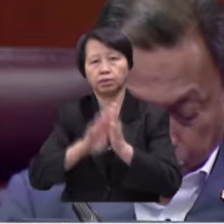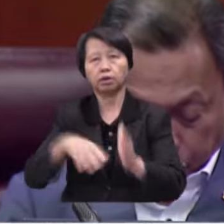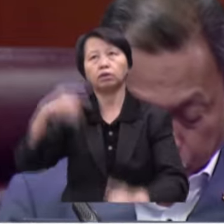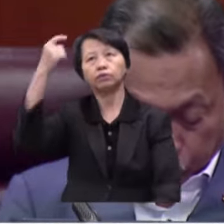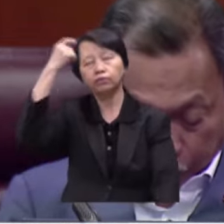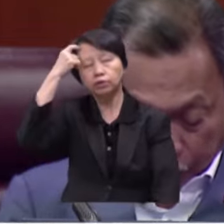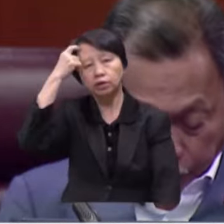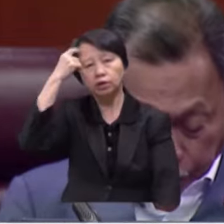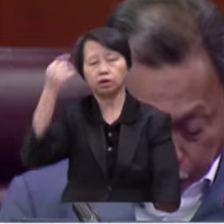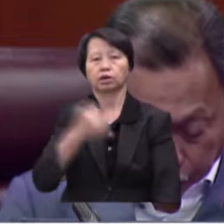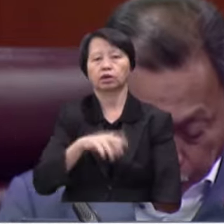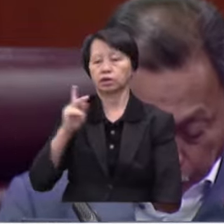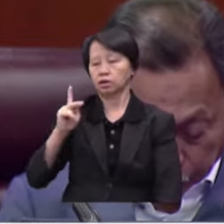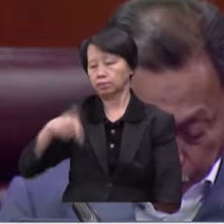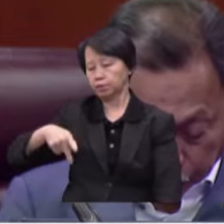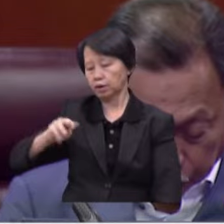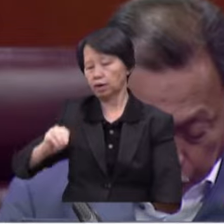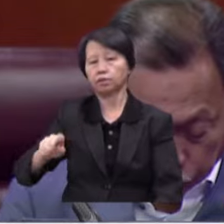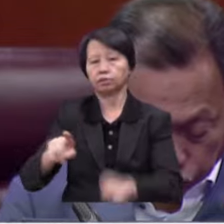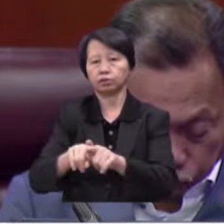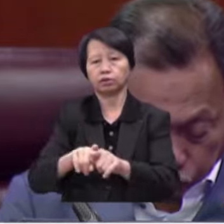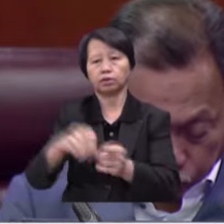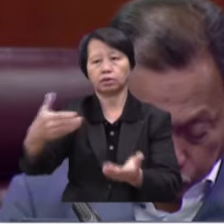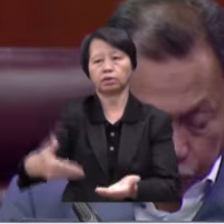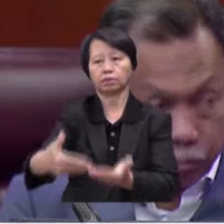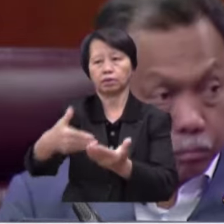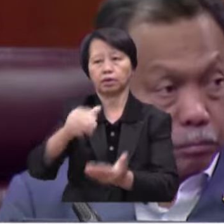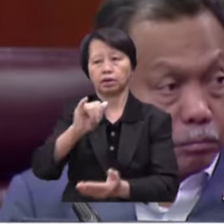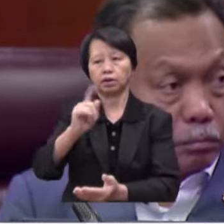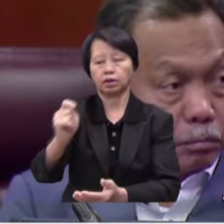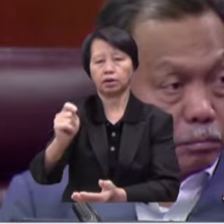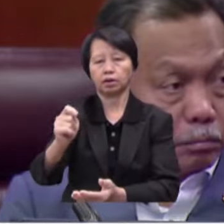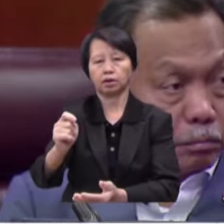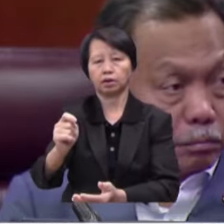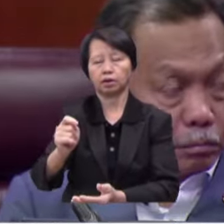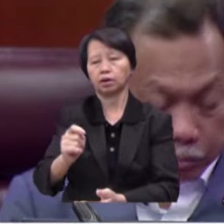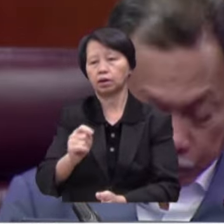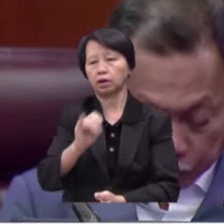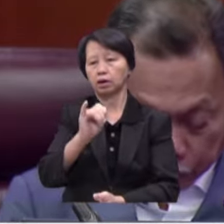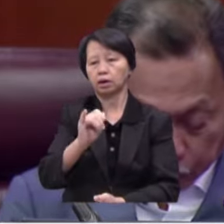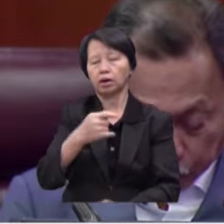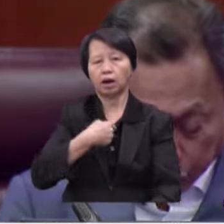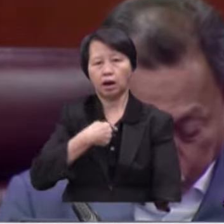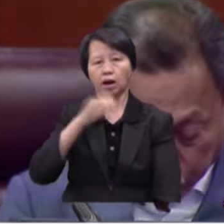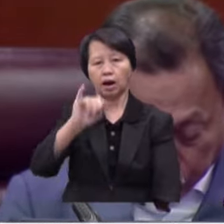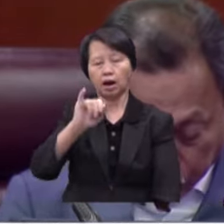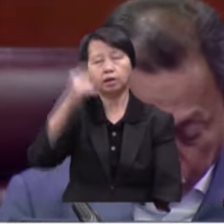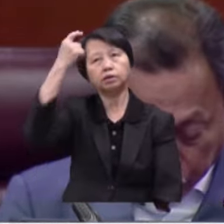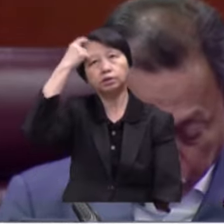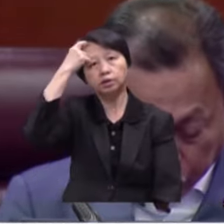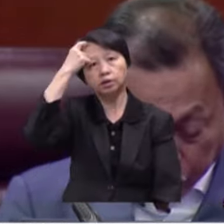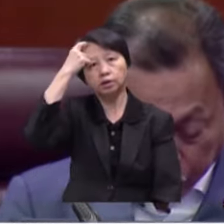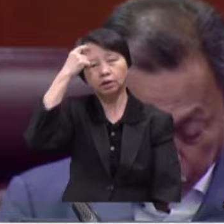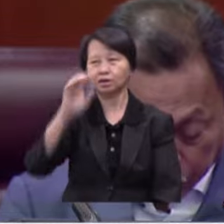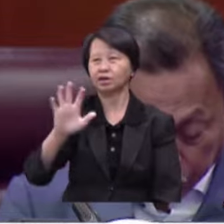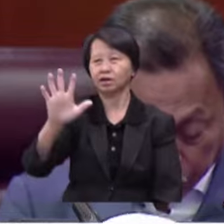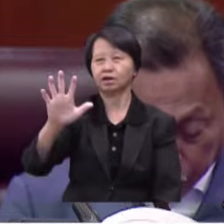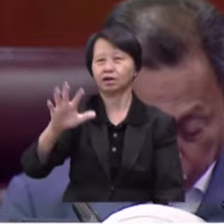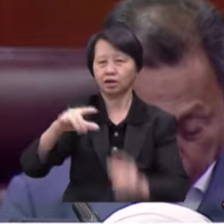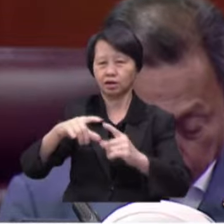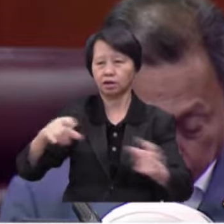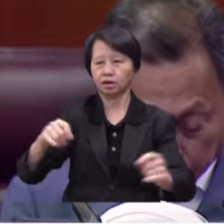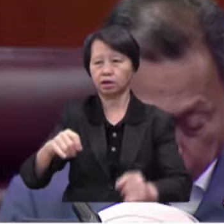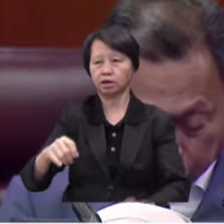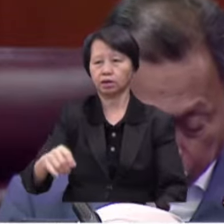caption juga telah memperkenalkan program I think satu peranan lagi